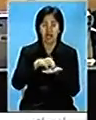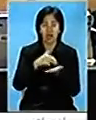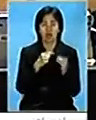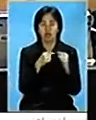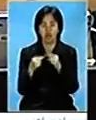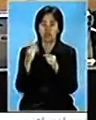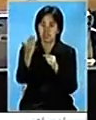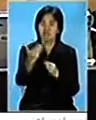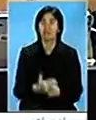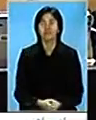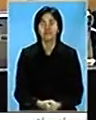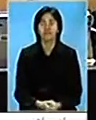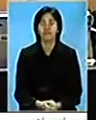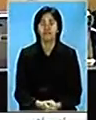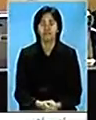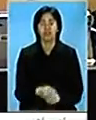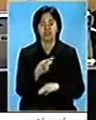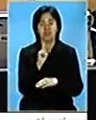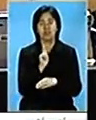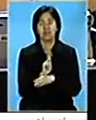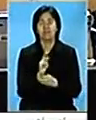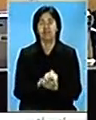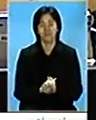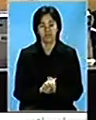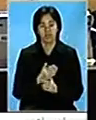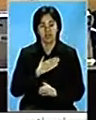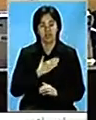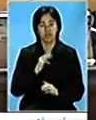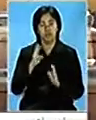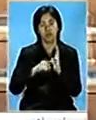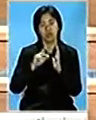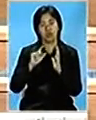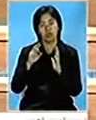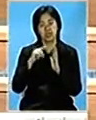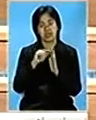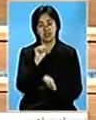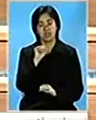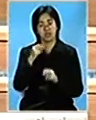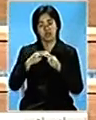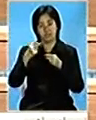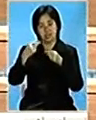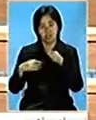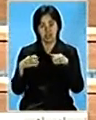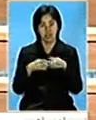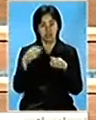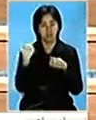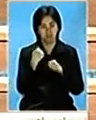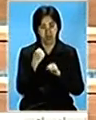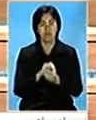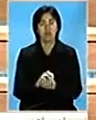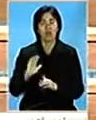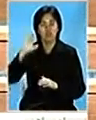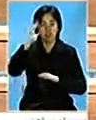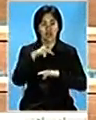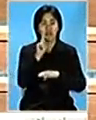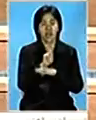ครับ ท่านประธานที่เคารพผมวชิราเพชรทองบัญชีรายชื่อประชาธิปัตย์ขอประท้วงท่านประธาน